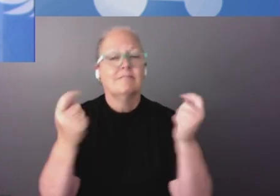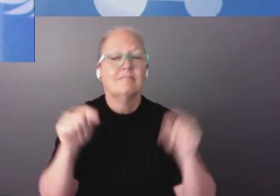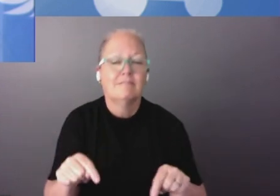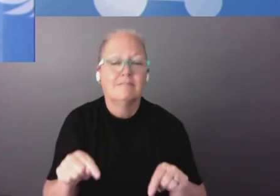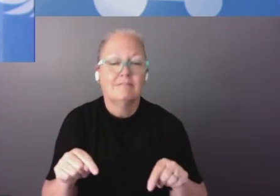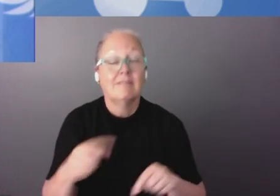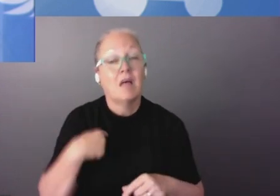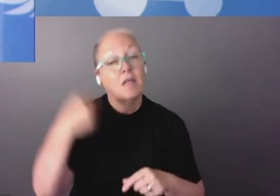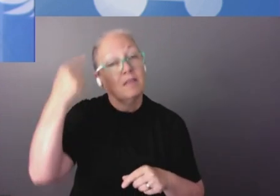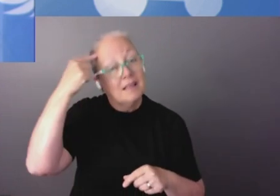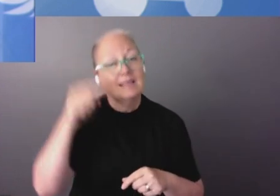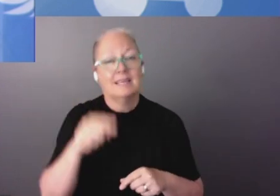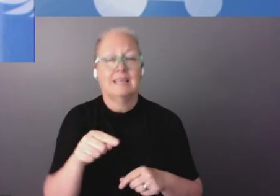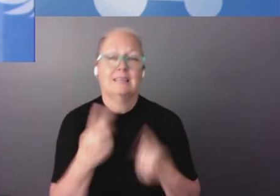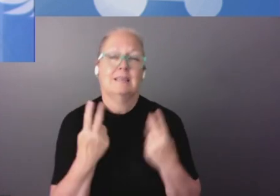internetu.